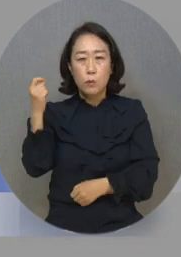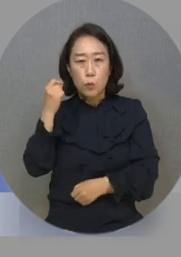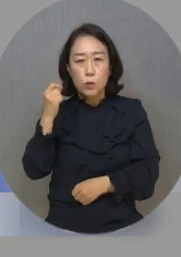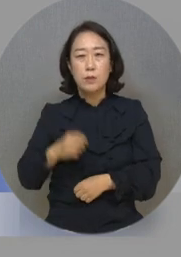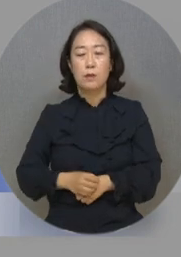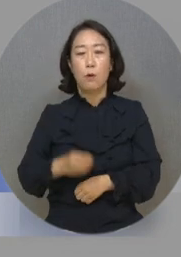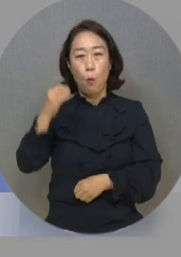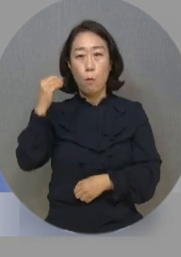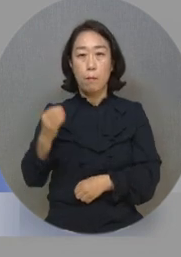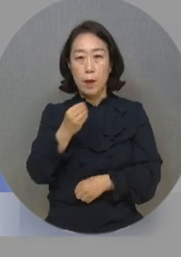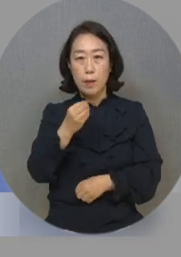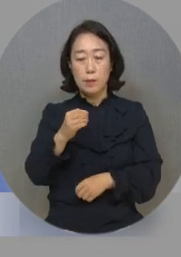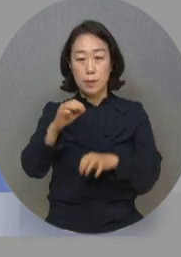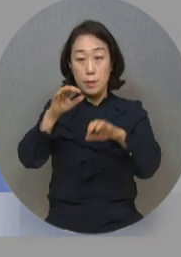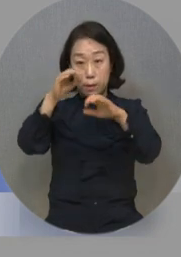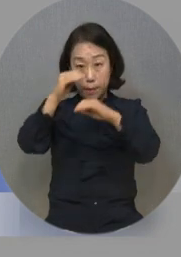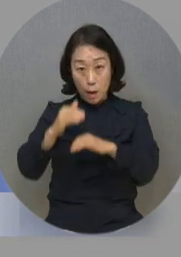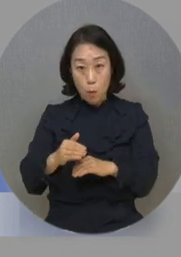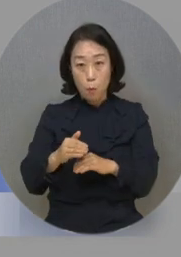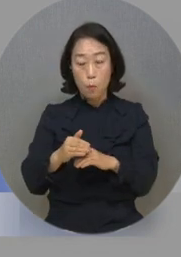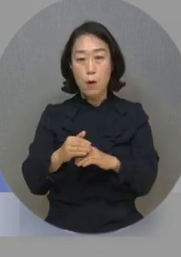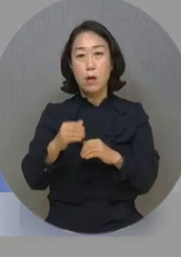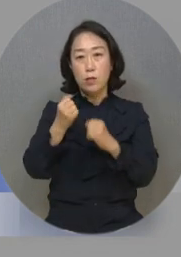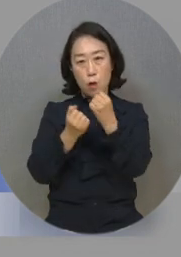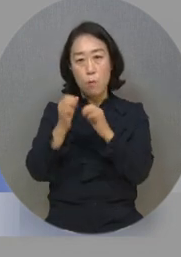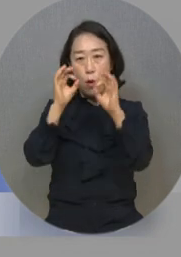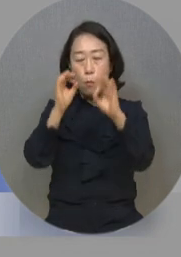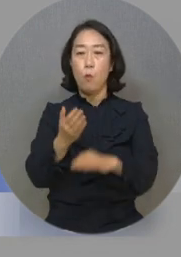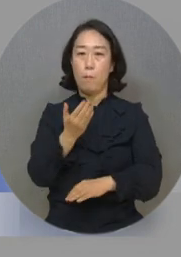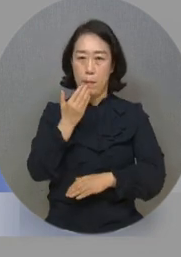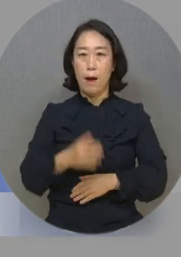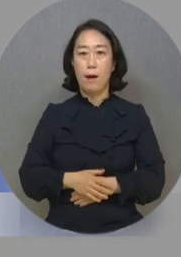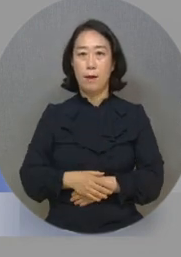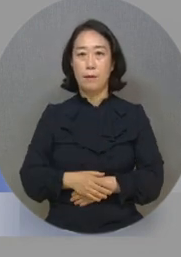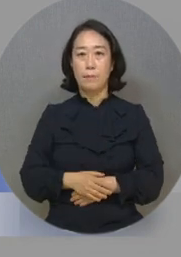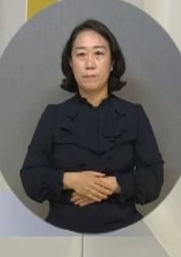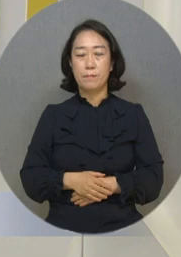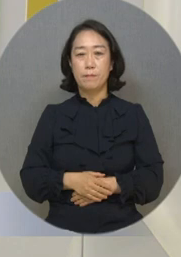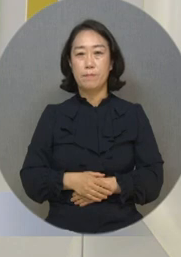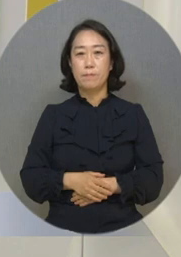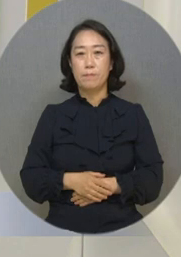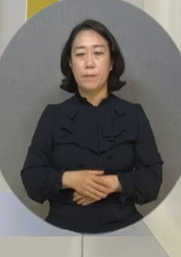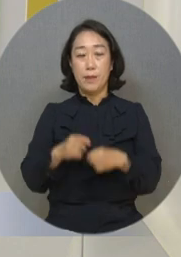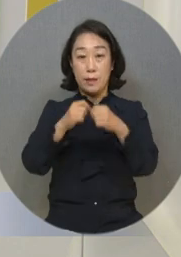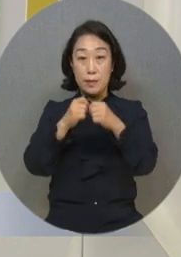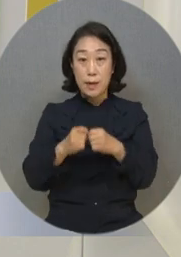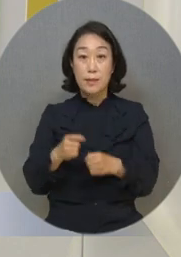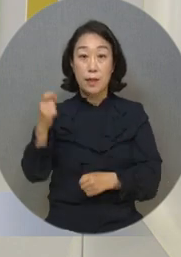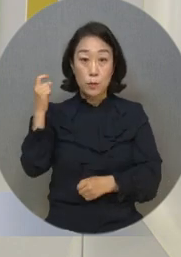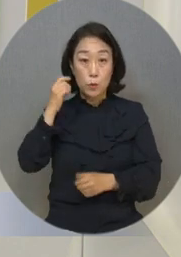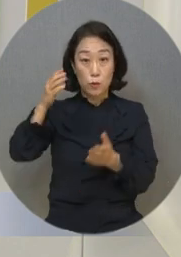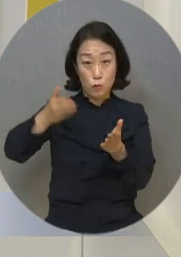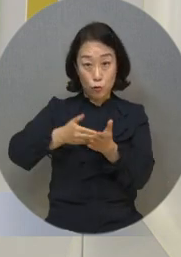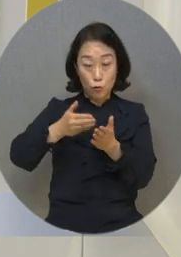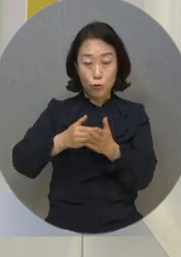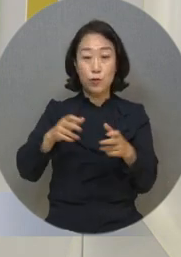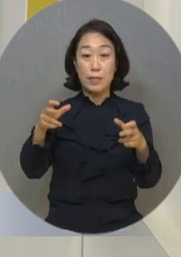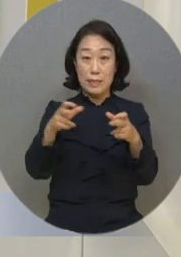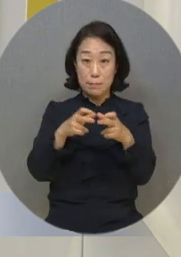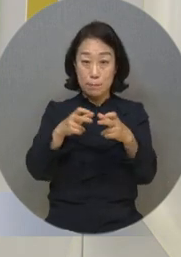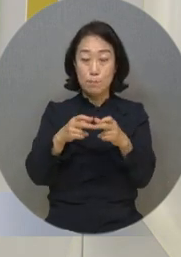보조기기 홈페이지에서 제품 등의 자료를 확인할 수 있습니다 더 자세한 뉴스는